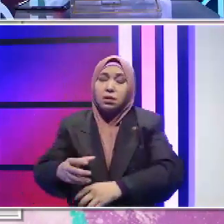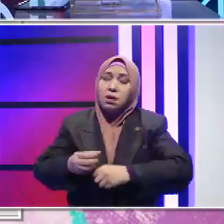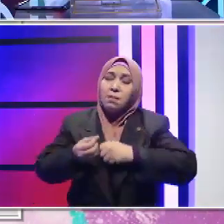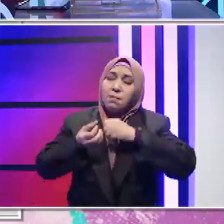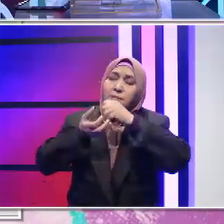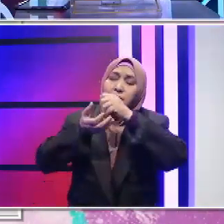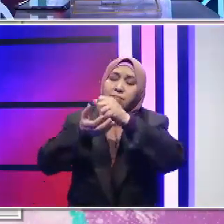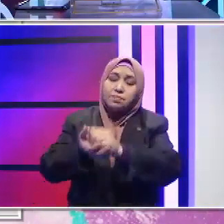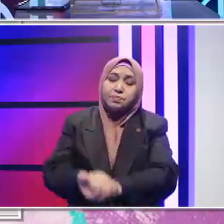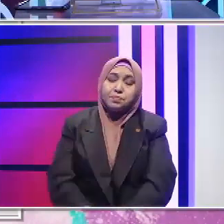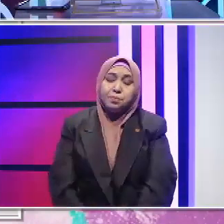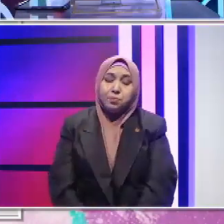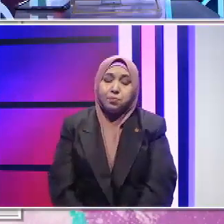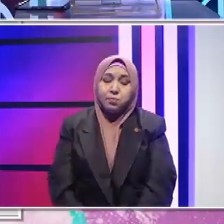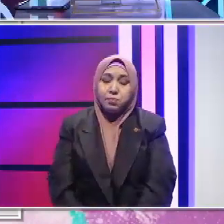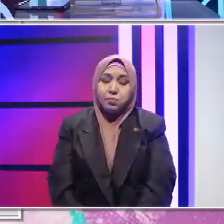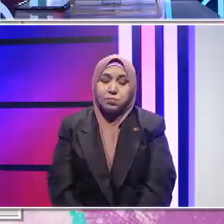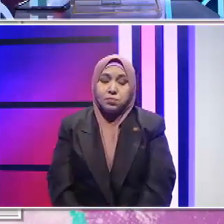الصالحات